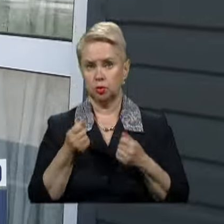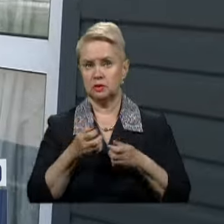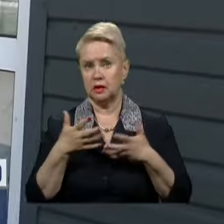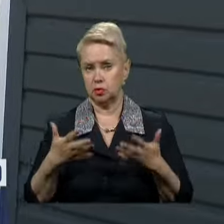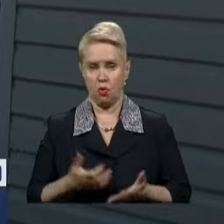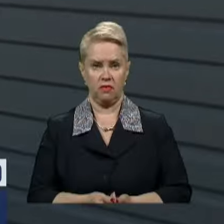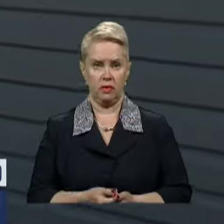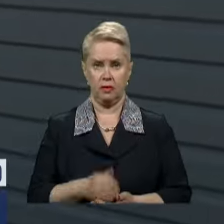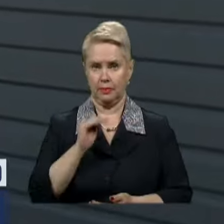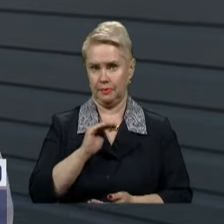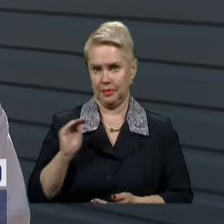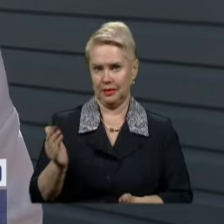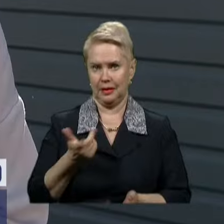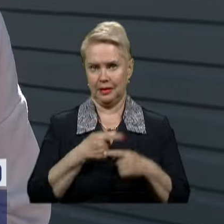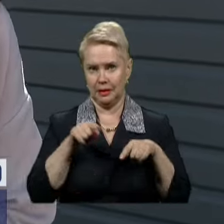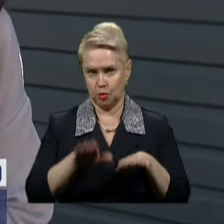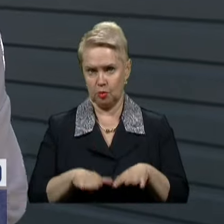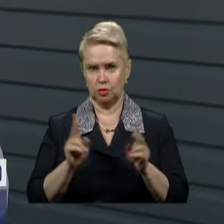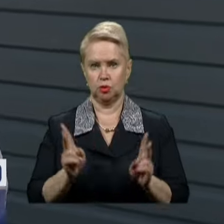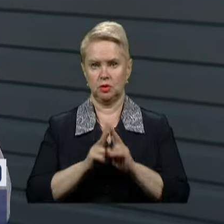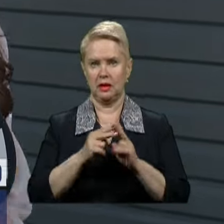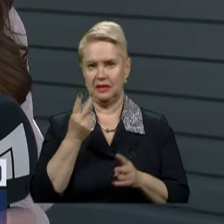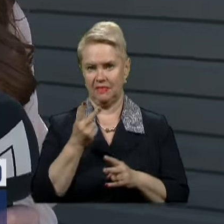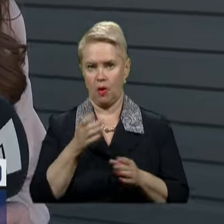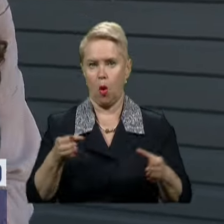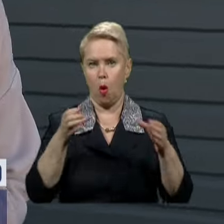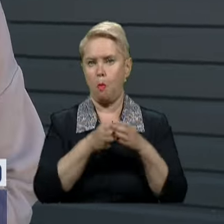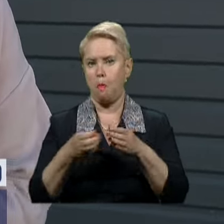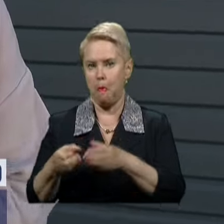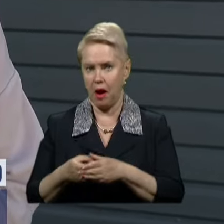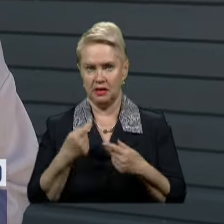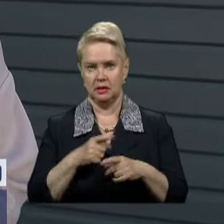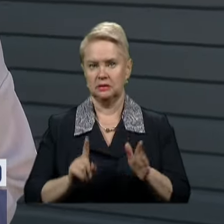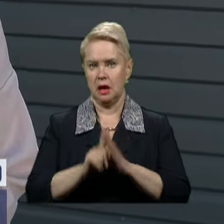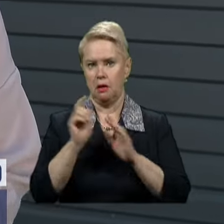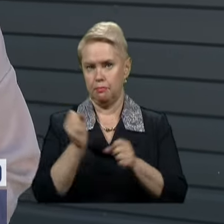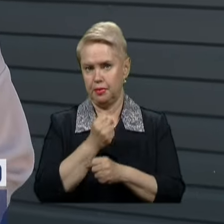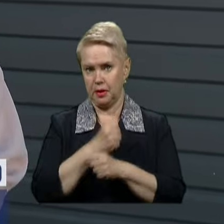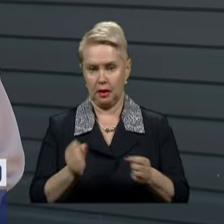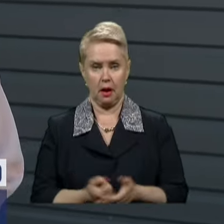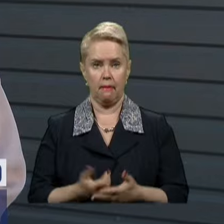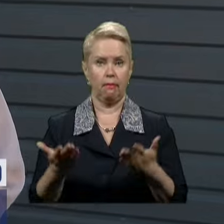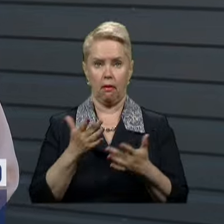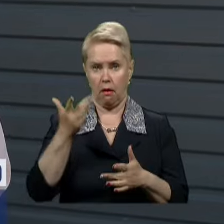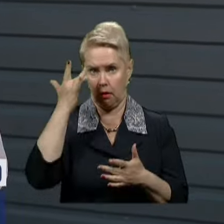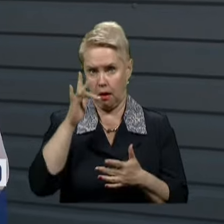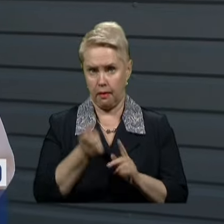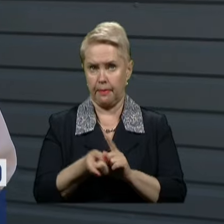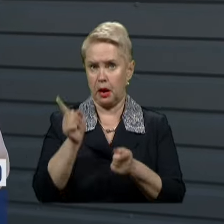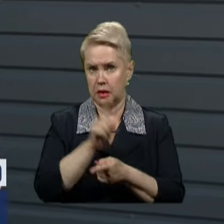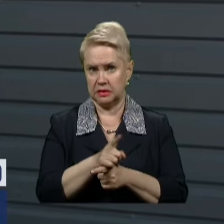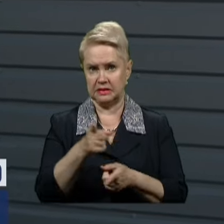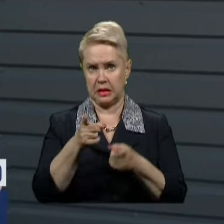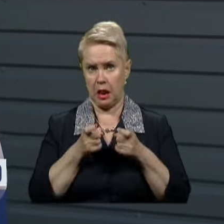з'ясовували підлітки. На цьому місці зустрілися дві компанії. Зав'язалась бійка, яка раптом і переросла